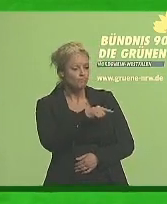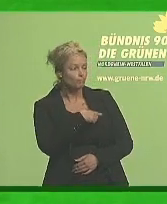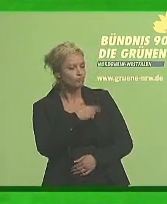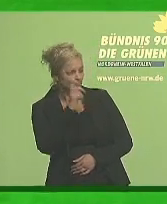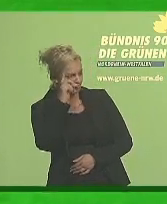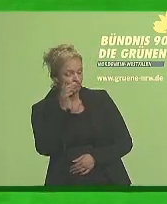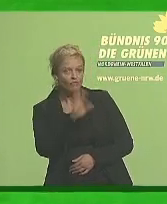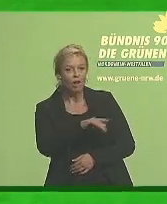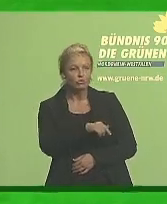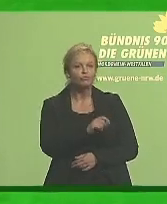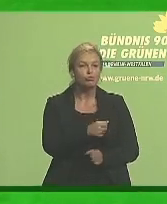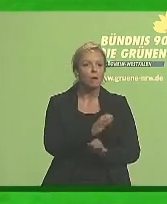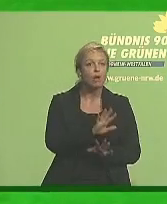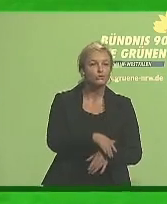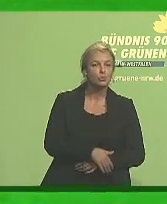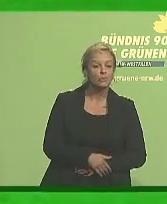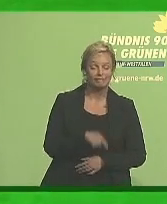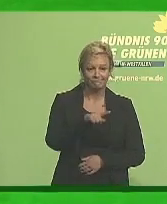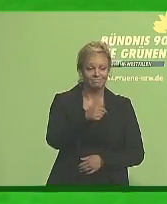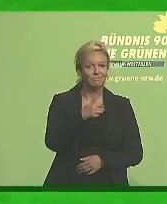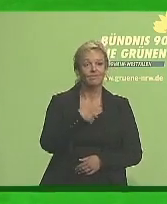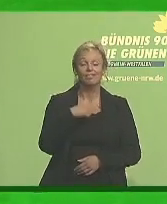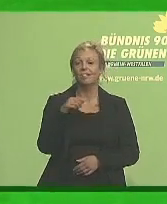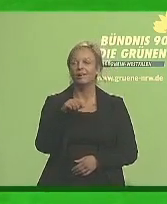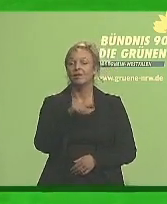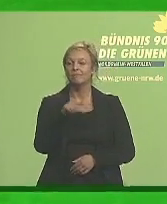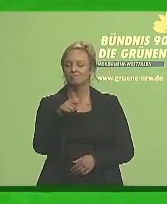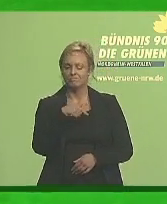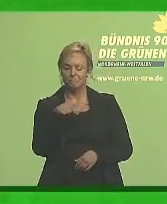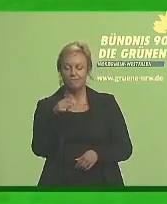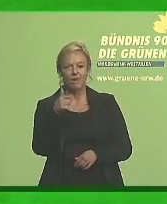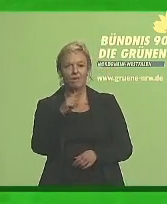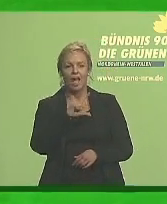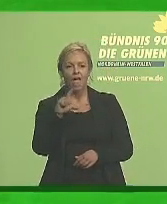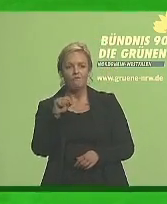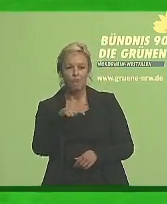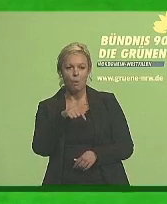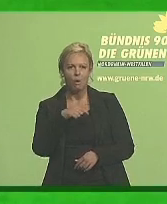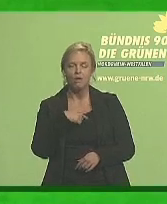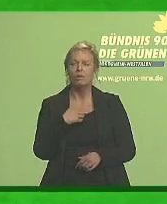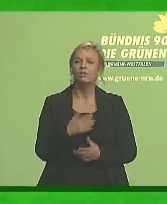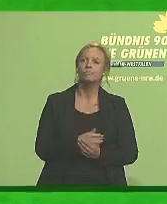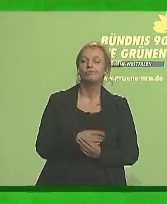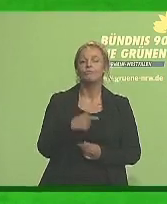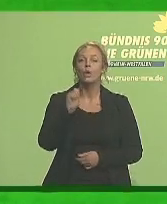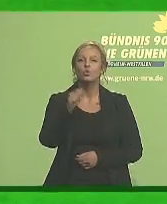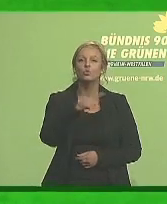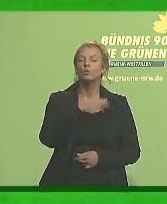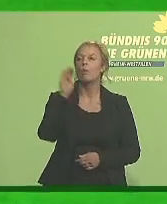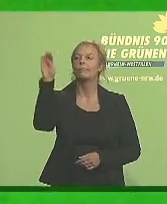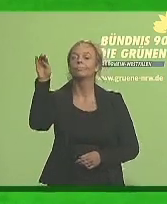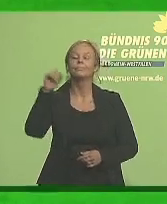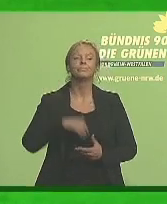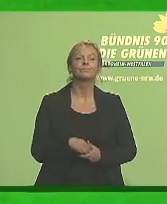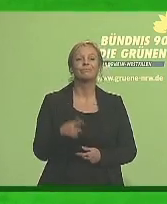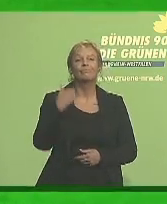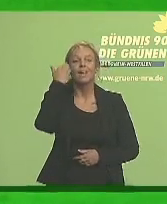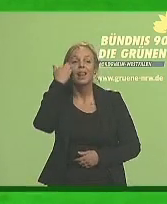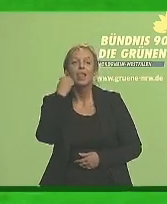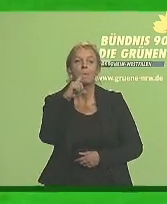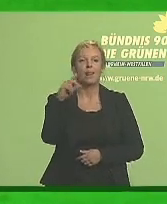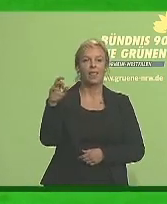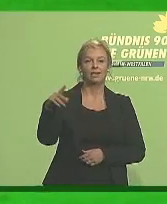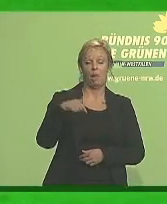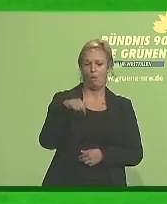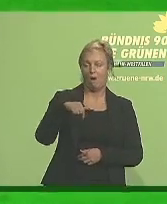keine Woche gebraucht, um sich in Brüssel zu Wort zu melden und zu erklären, liebe Litauer, dieses Referendum